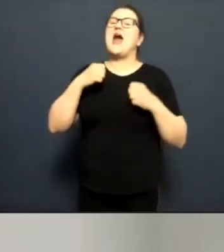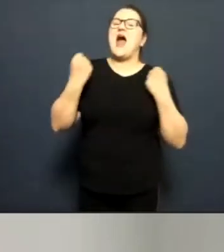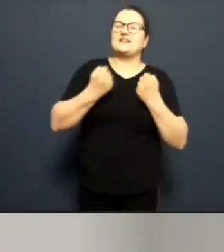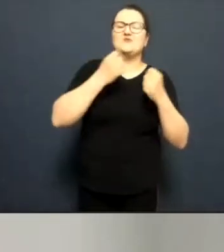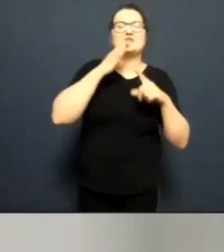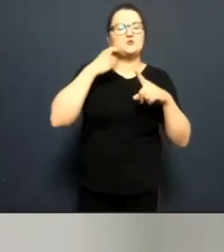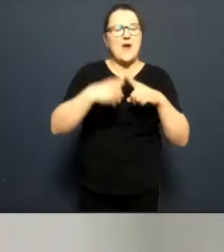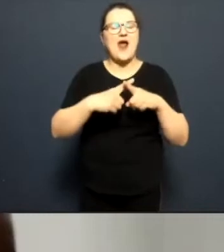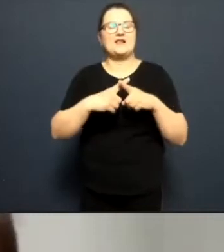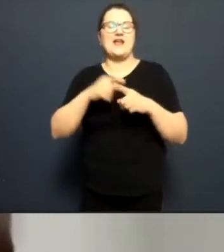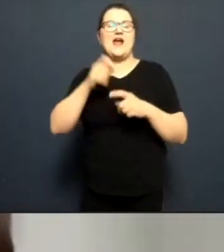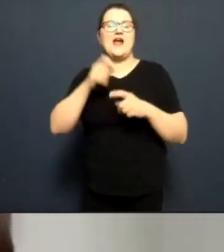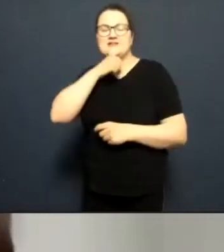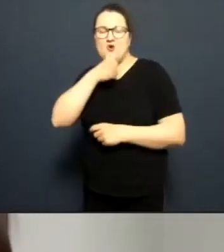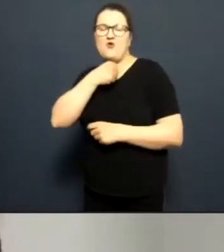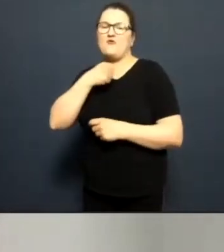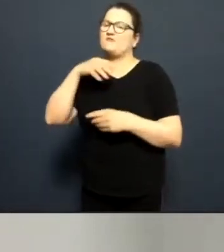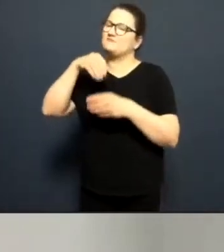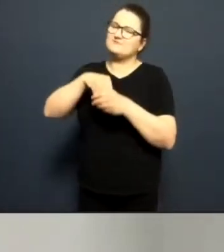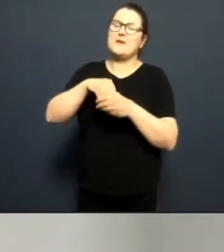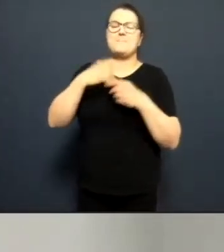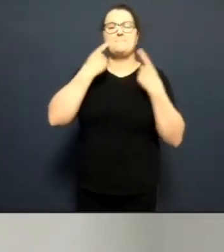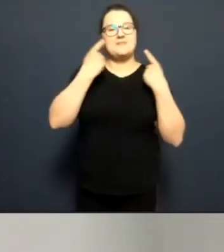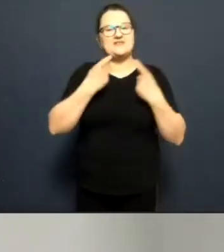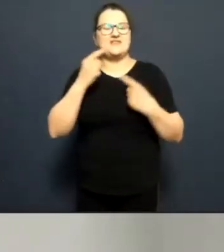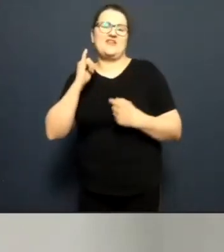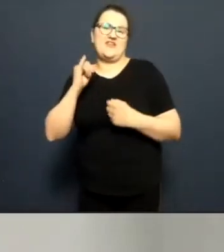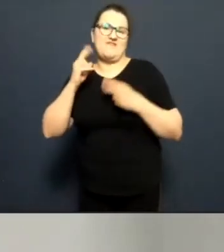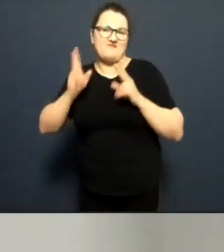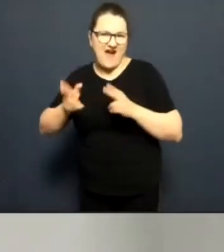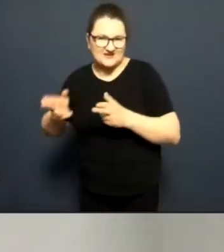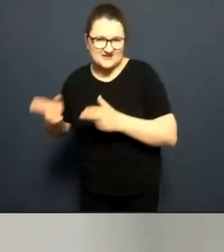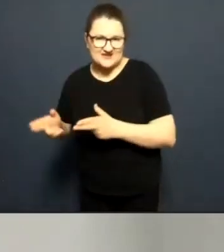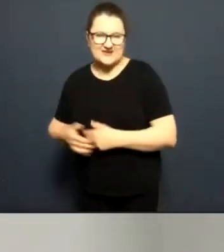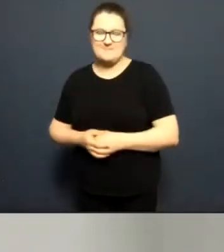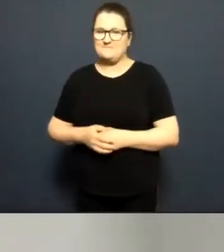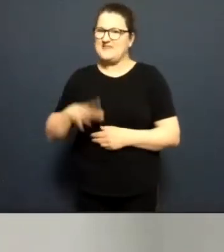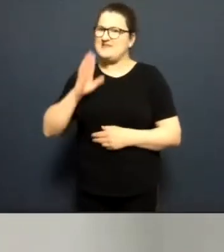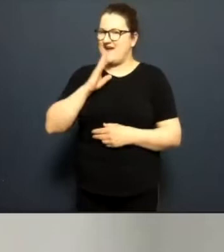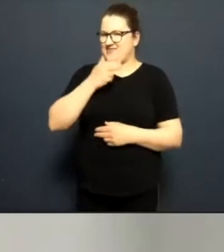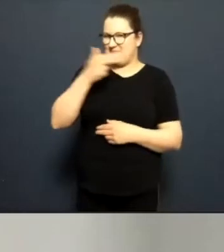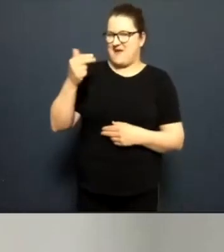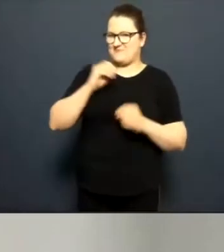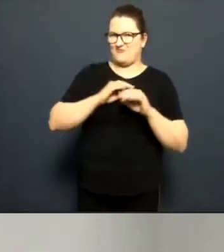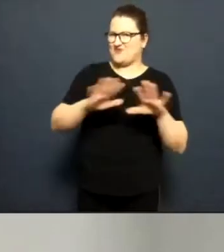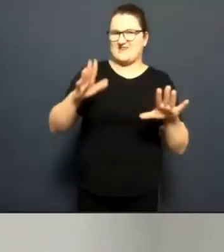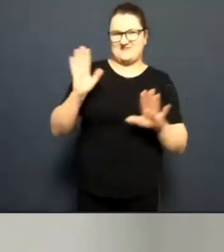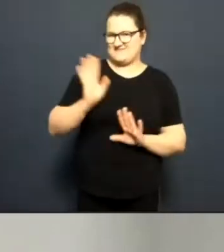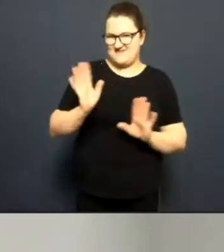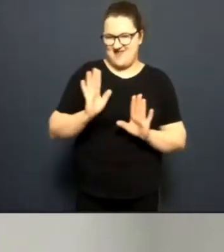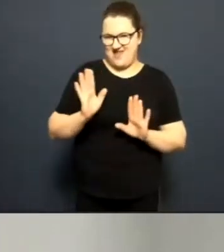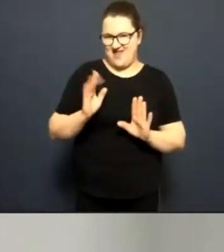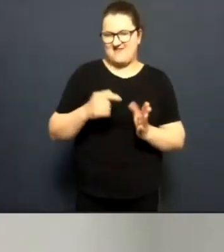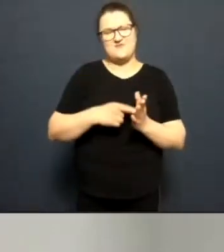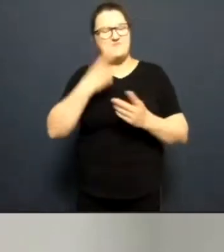seksualna seniorów w sferze mitów i faktów. Taki temat, który chyba nie jest zbyt powszechny w takiej refleksji, zwłaszcza